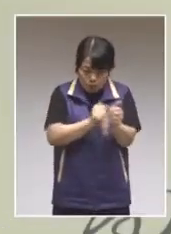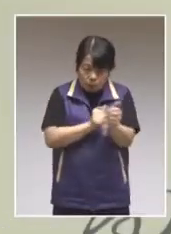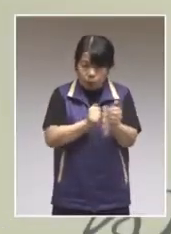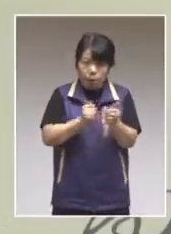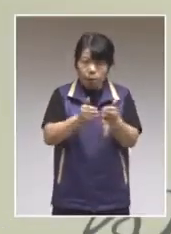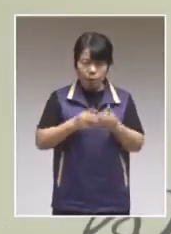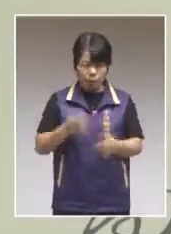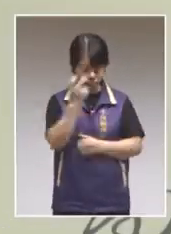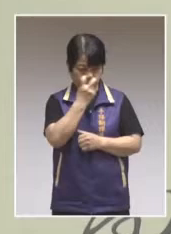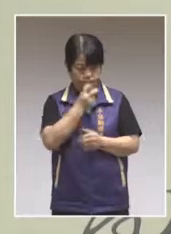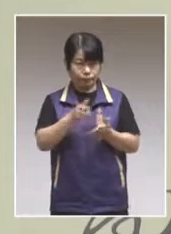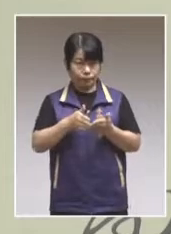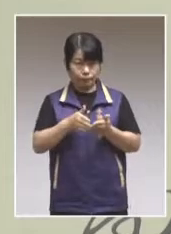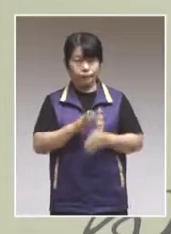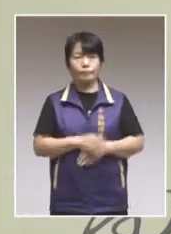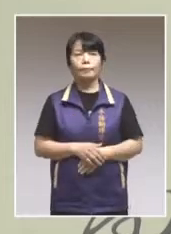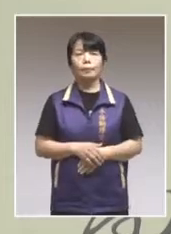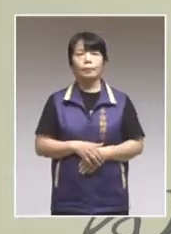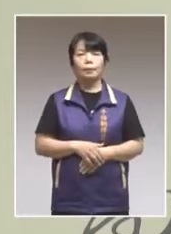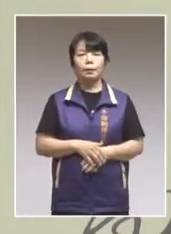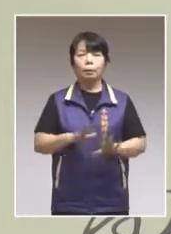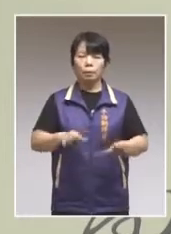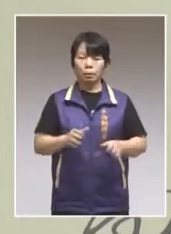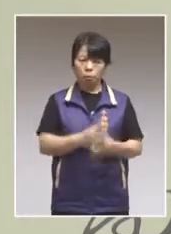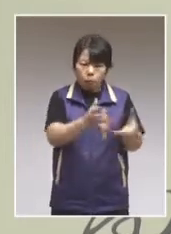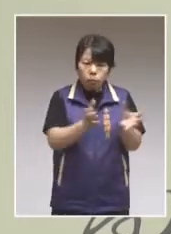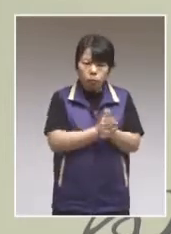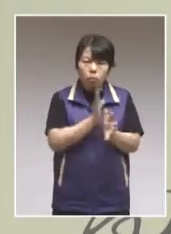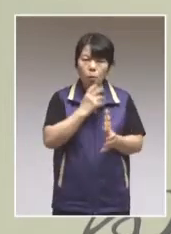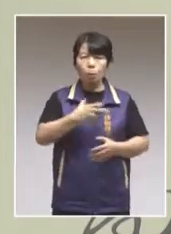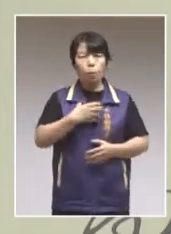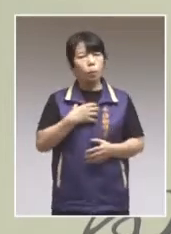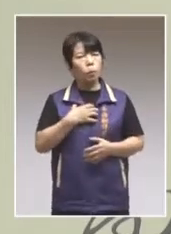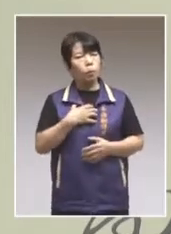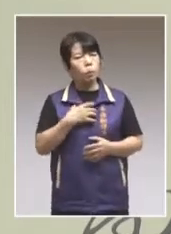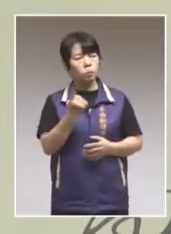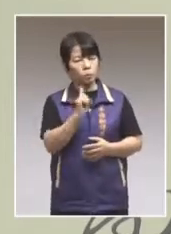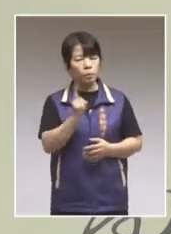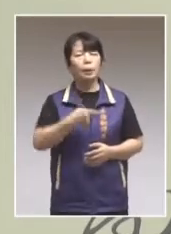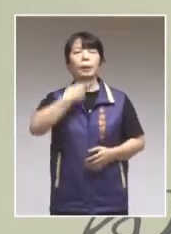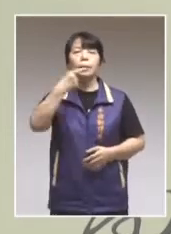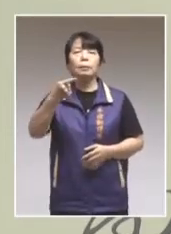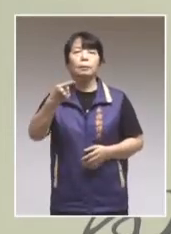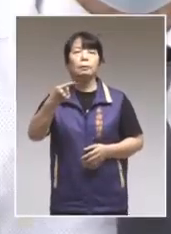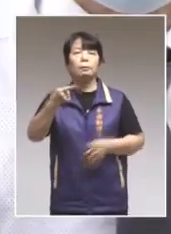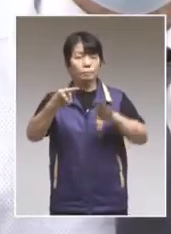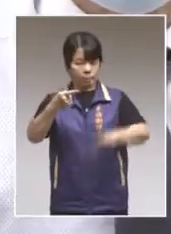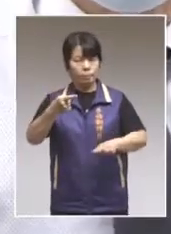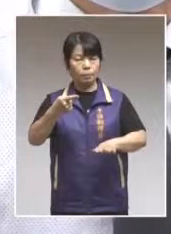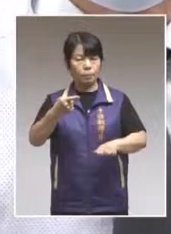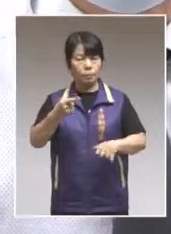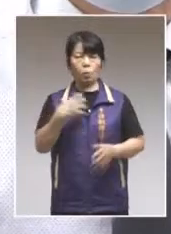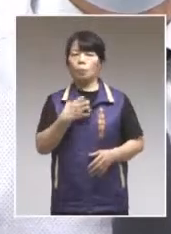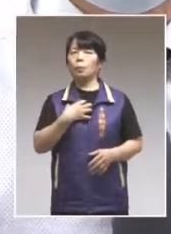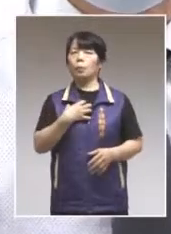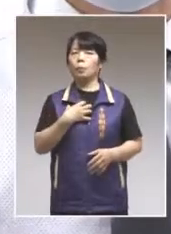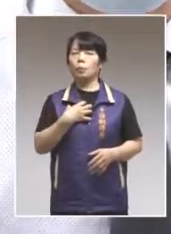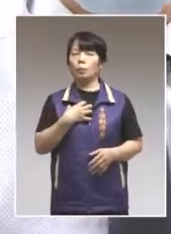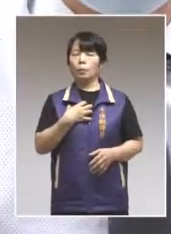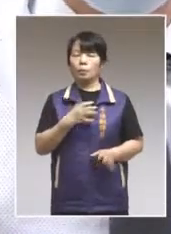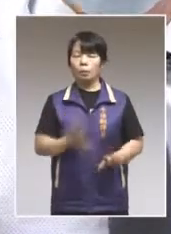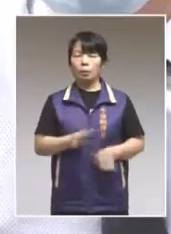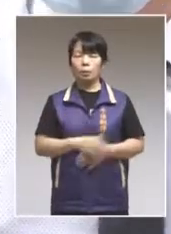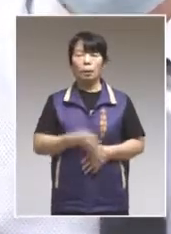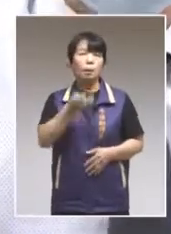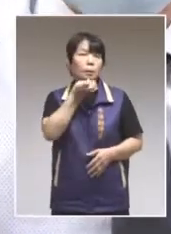去监测。好，那所以我们哪一些是危险因子小于一岁是危险因子年纪